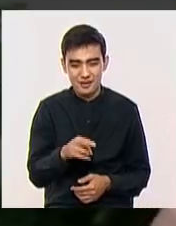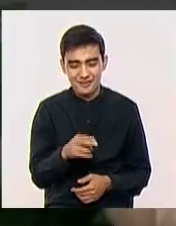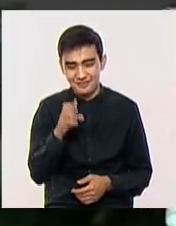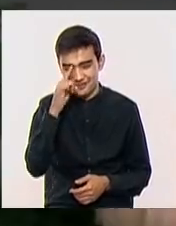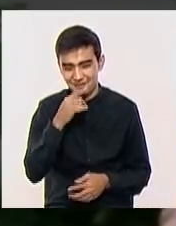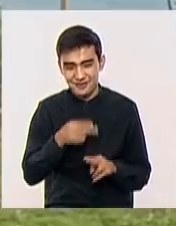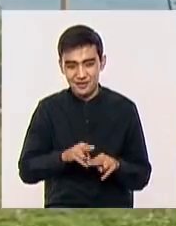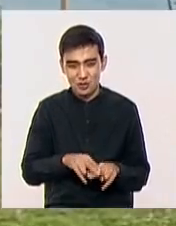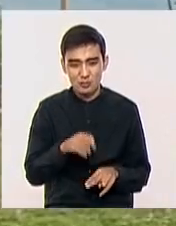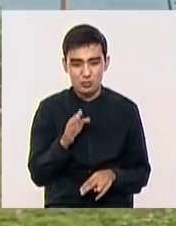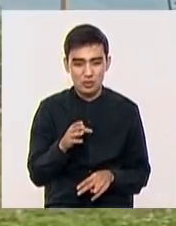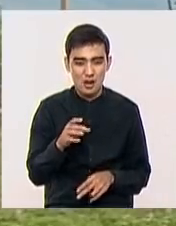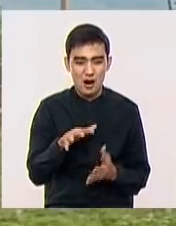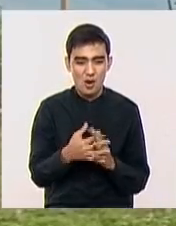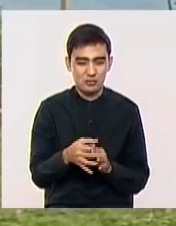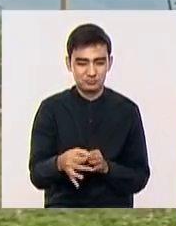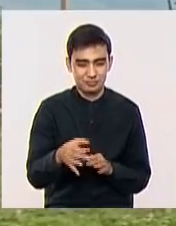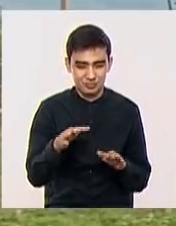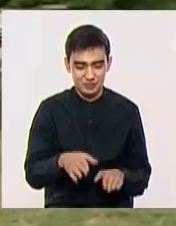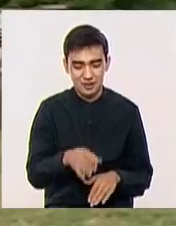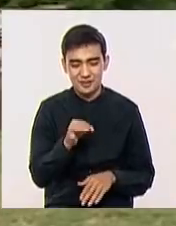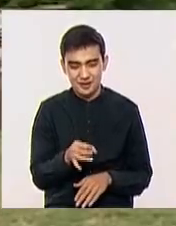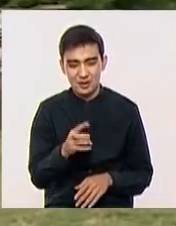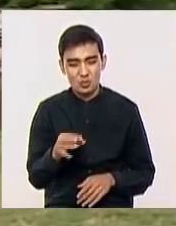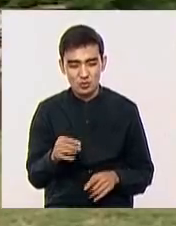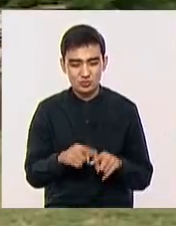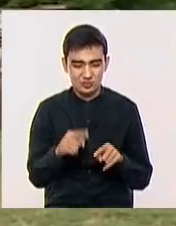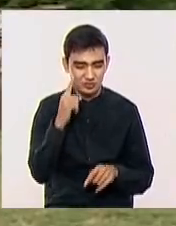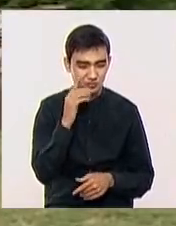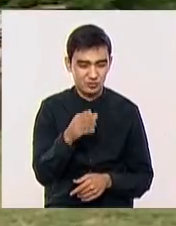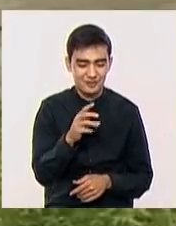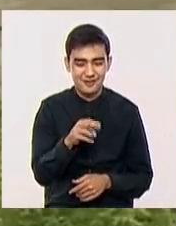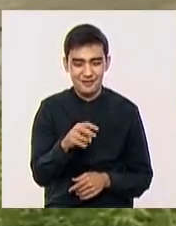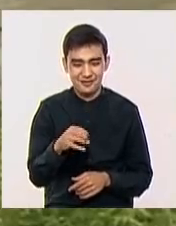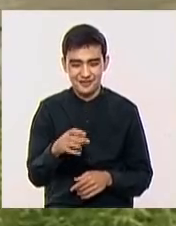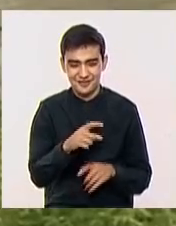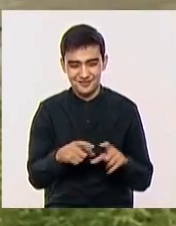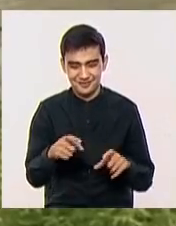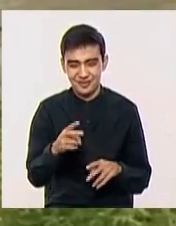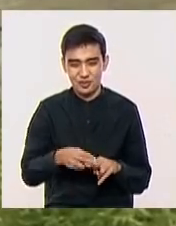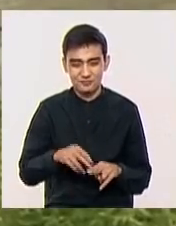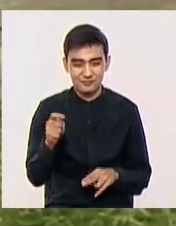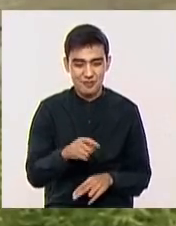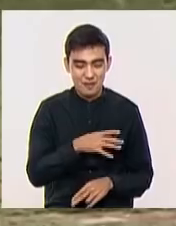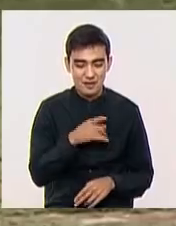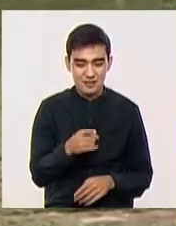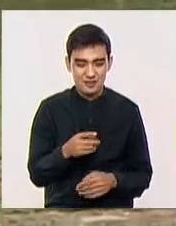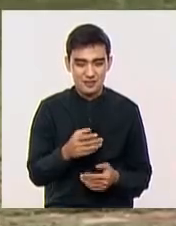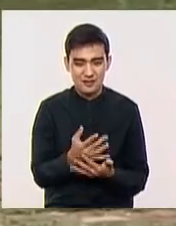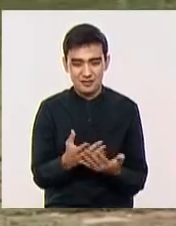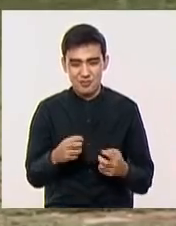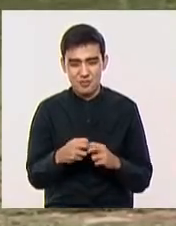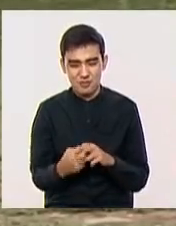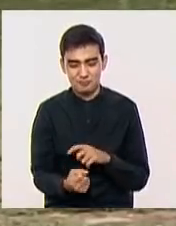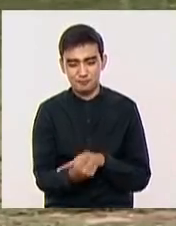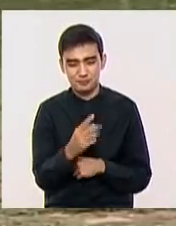этническим казахам будет в сельской местности. Ну и, скорее всего, кандасам придется столкнуться с целым рядом